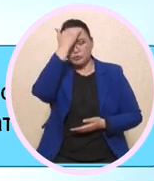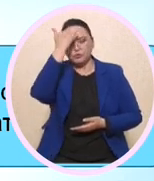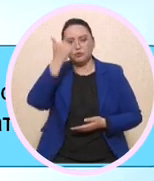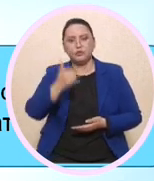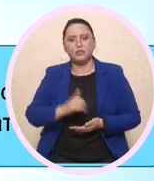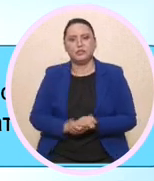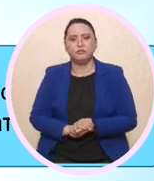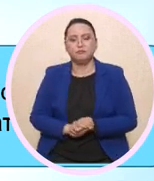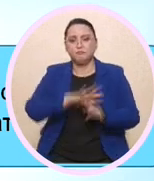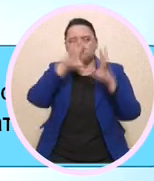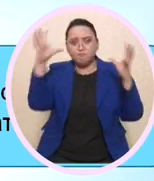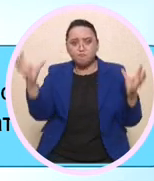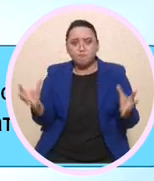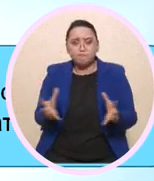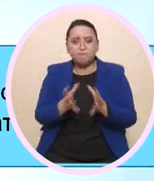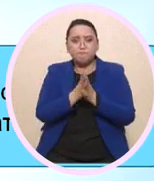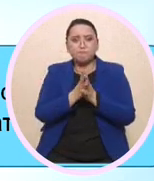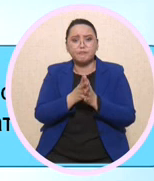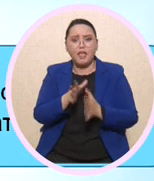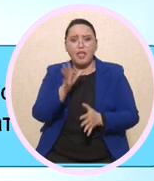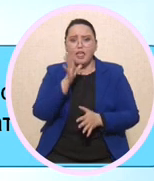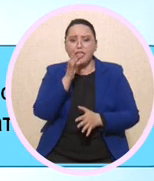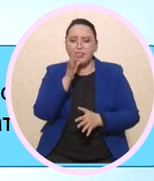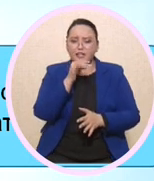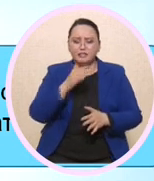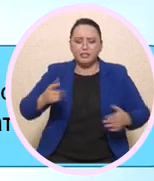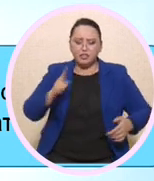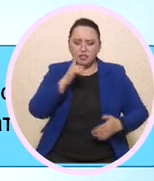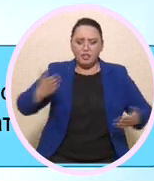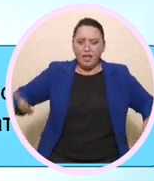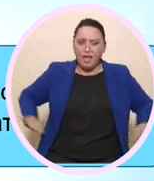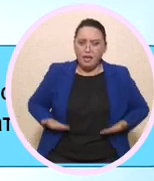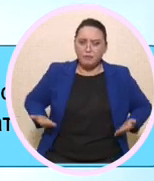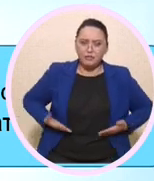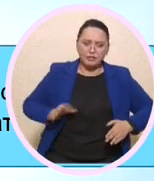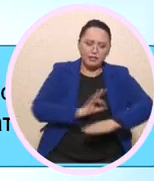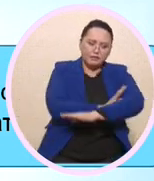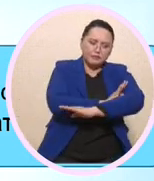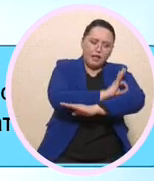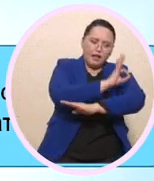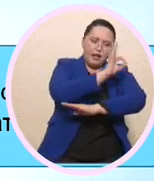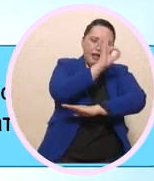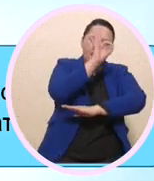Энэ бүхэн нь насных нь нэг амьдралынх нь нар болон гэрэлтсэн маа хүүхдүүдээ.